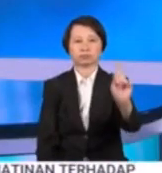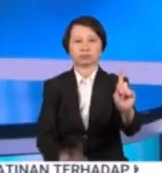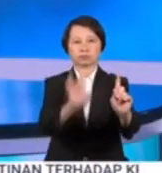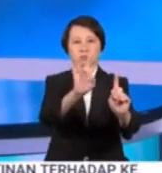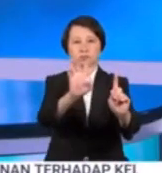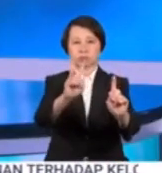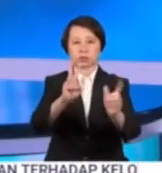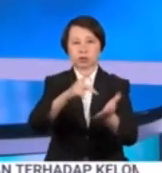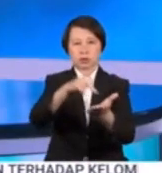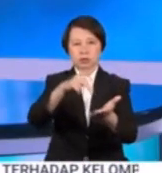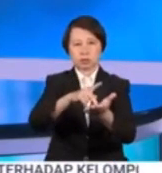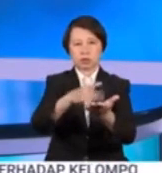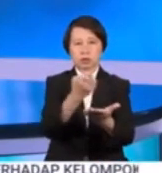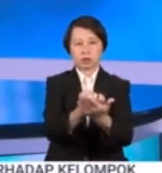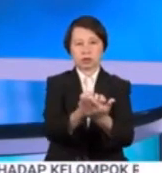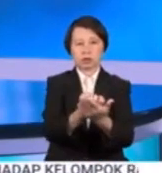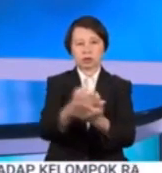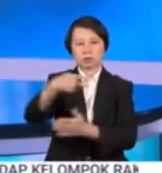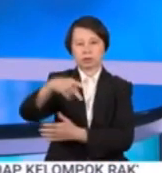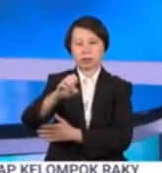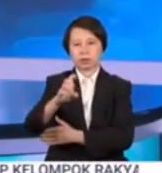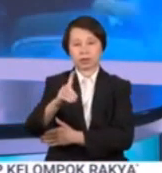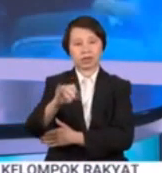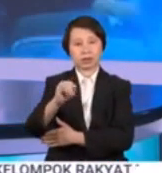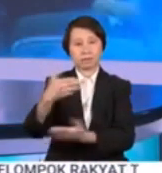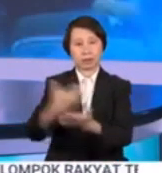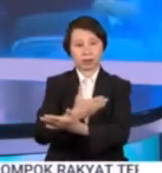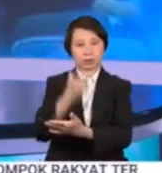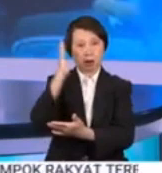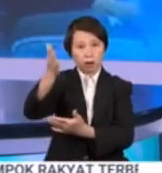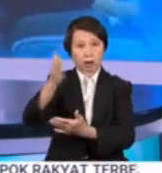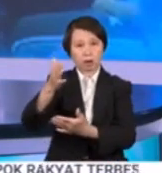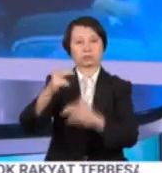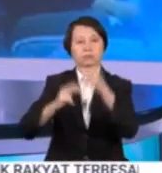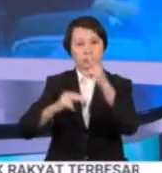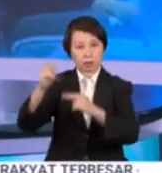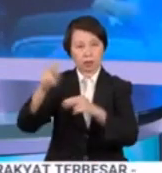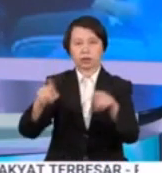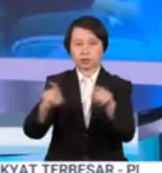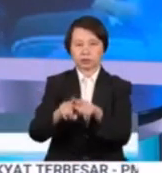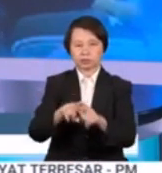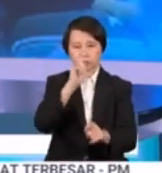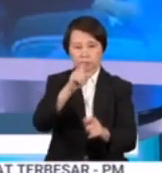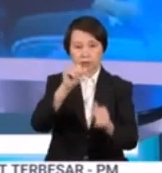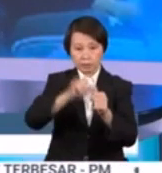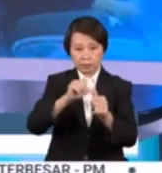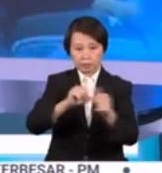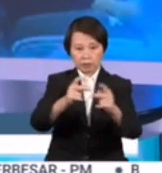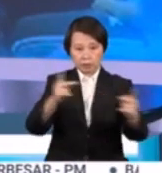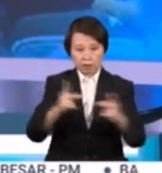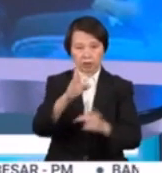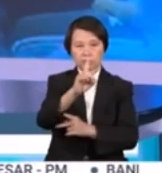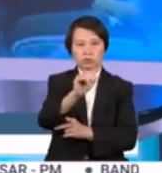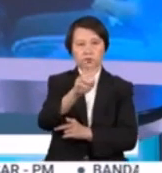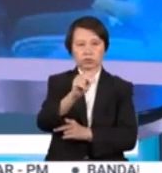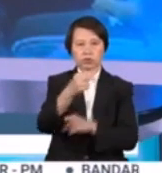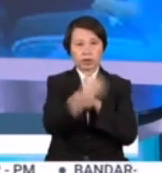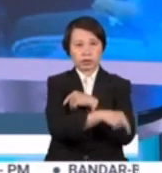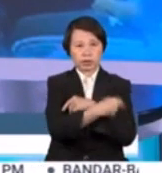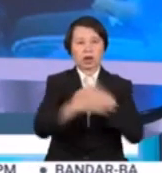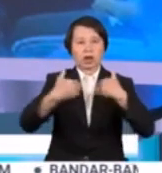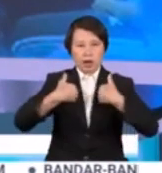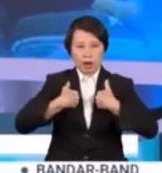186 pusat ekonomi digital PEDI baru bakal dibina. Ini selari hasrat pastikan setiap kawasan DUN di semua negeri